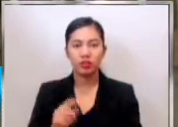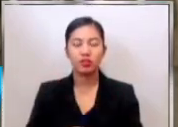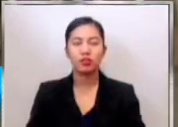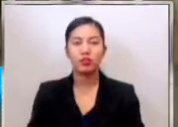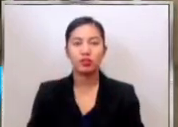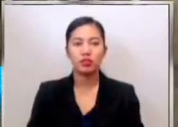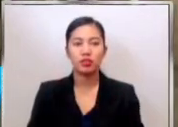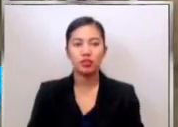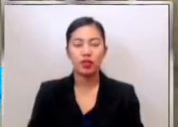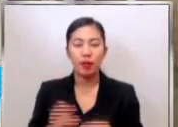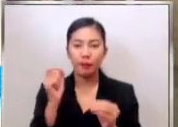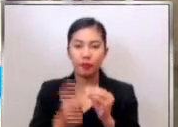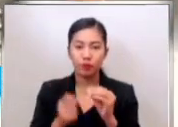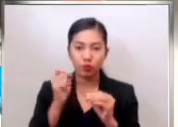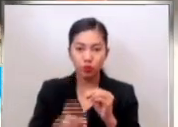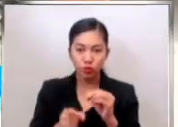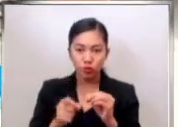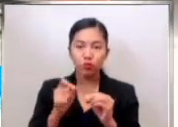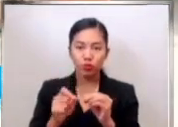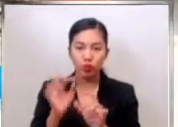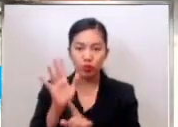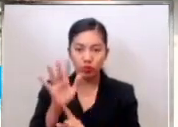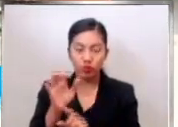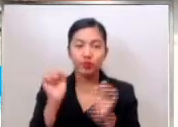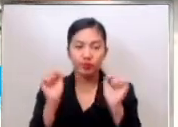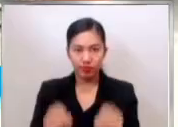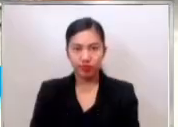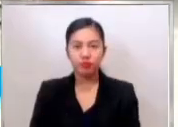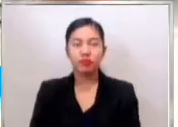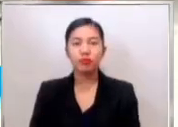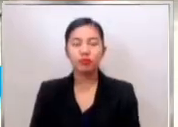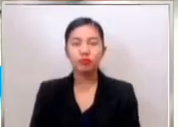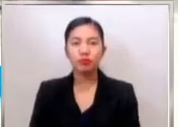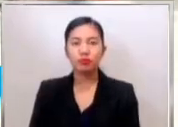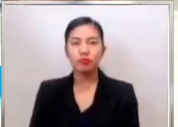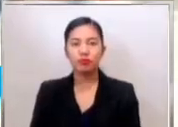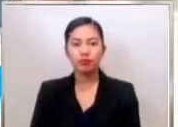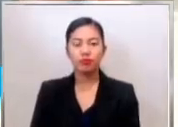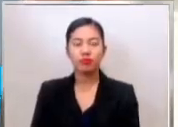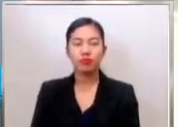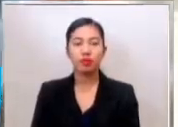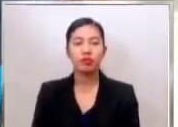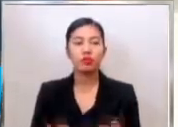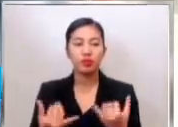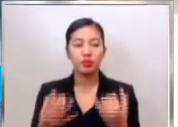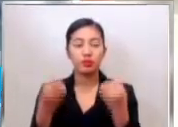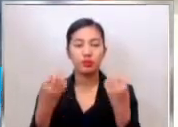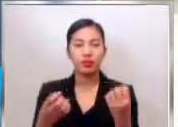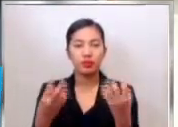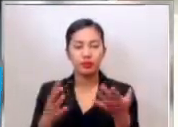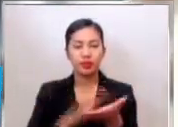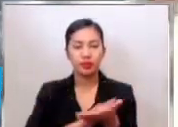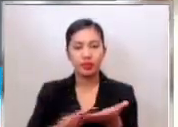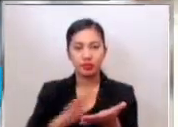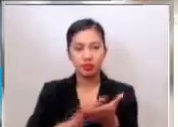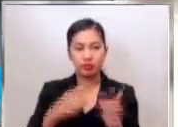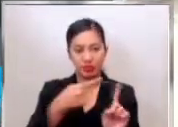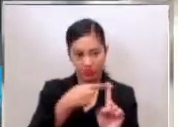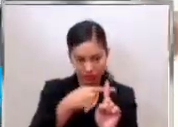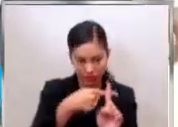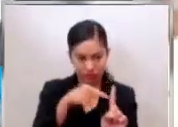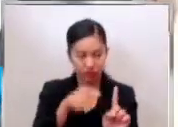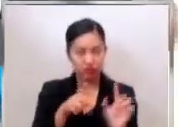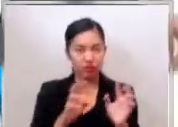posporo dito sa sementeryo. Marami yung mga kababayan natin, Connie, na ngayon naglilinis ng mga puntod sa pagdalaw sa mga namayapang mahal sa